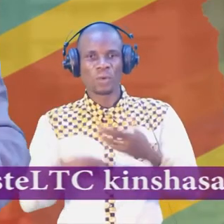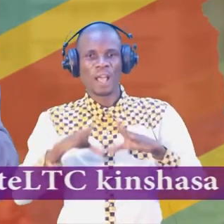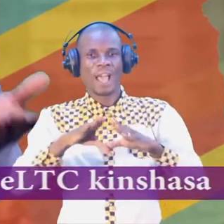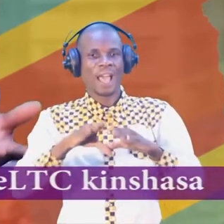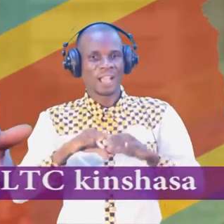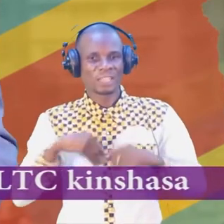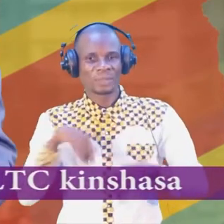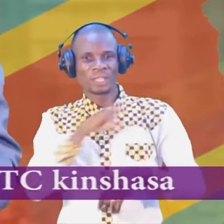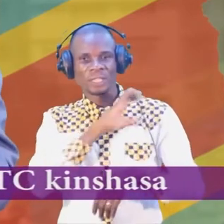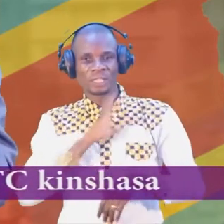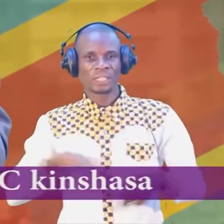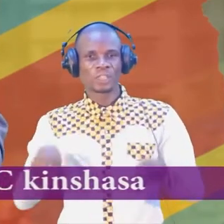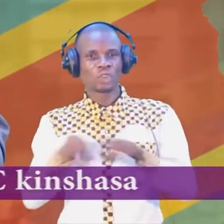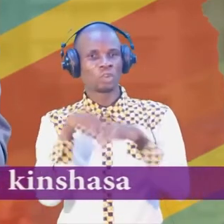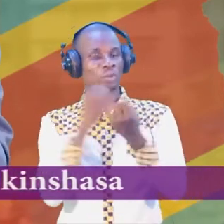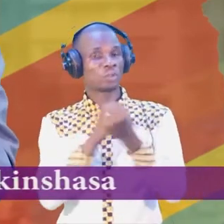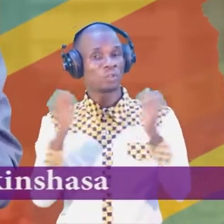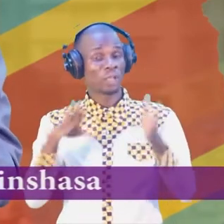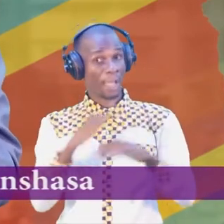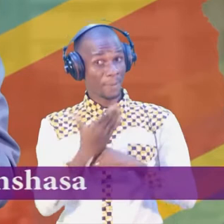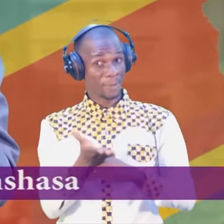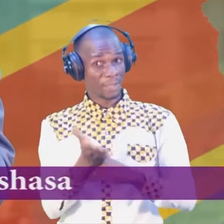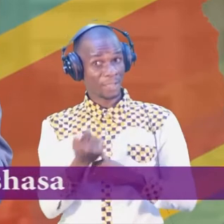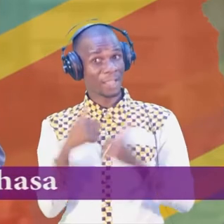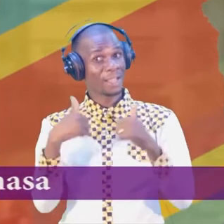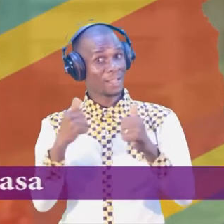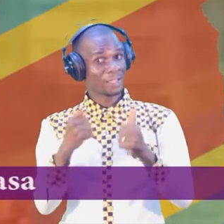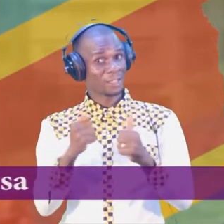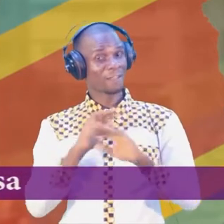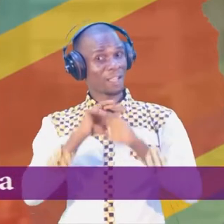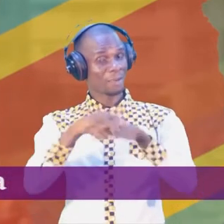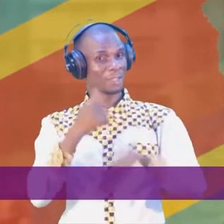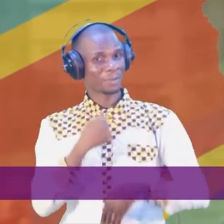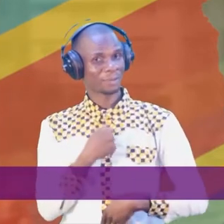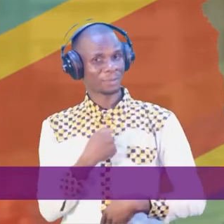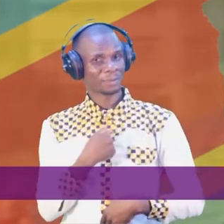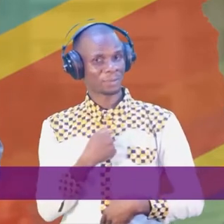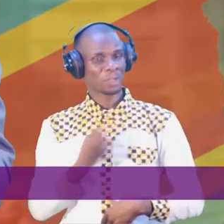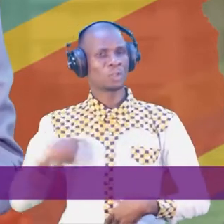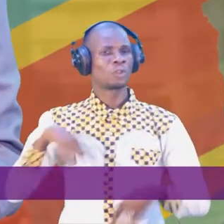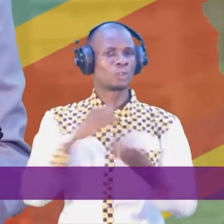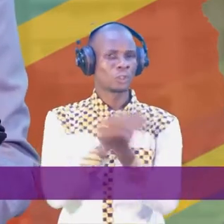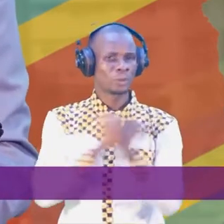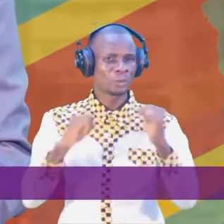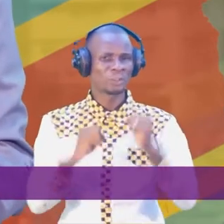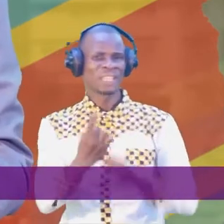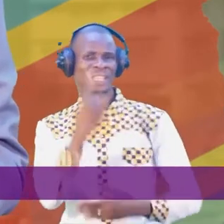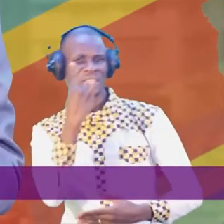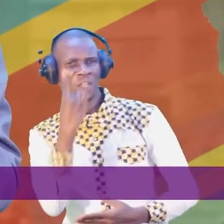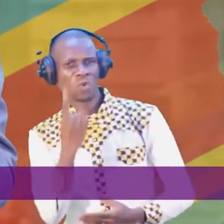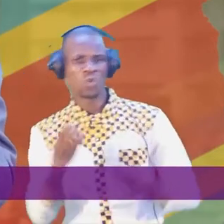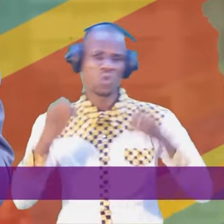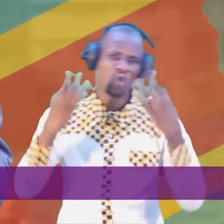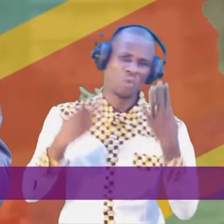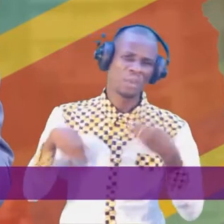ndio na kukubali, na hapo ndipo mimi nimepata wokovu. On est sauvé une fois ou combien de fois?